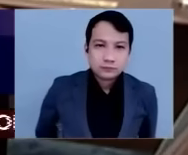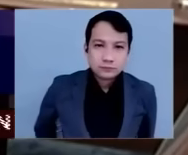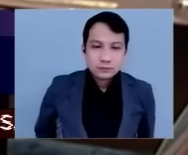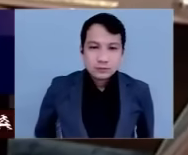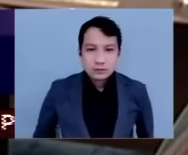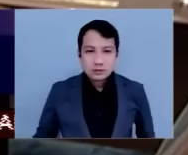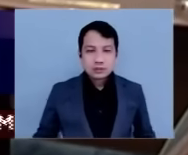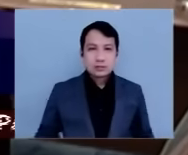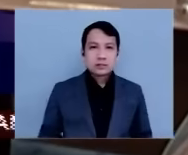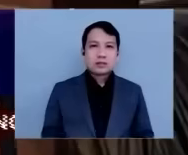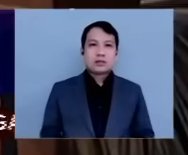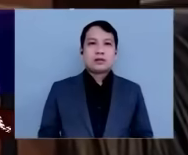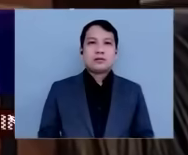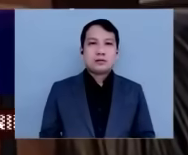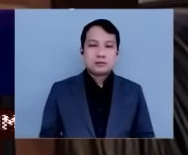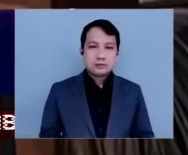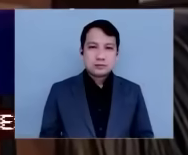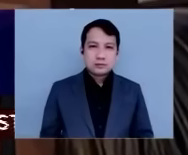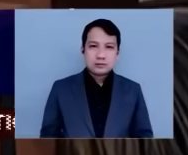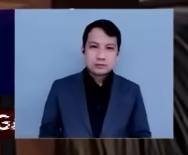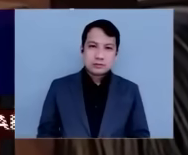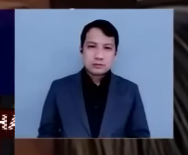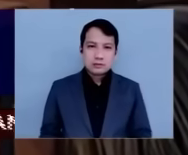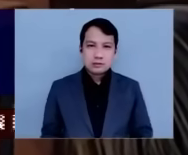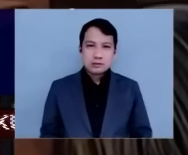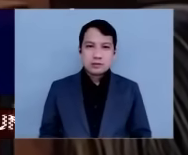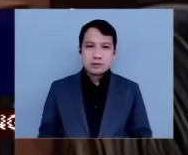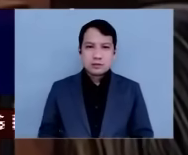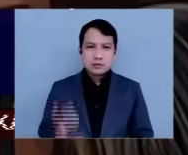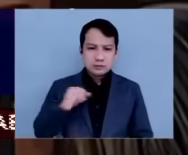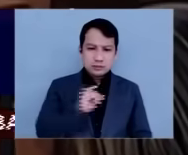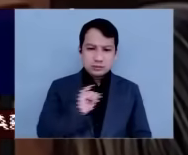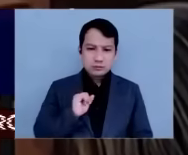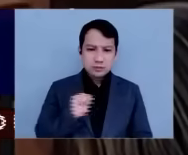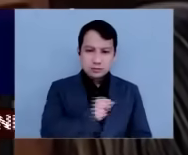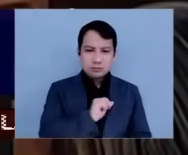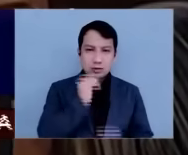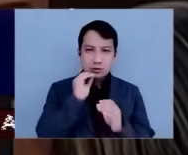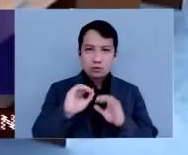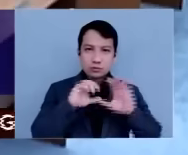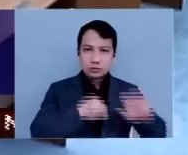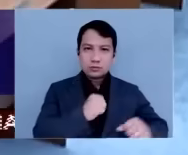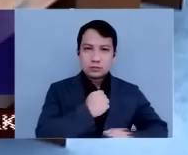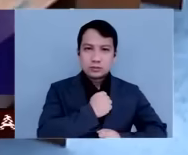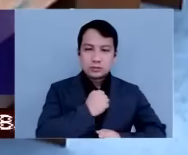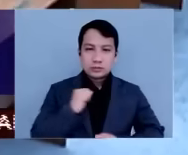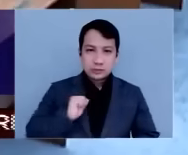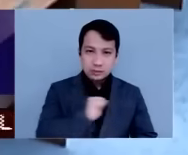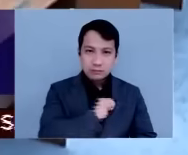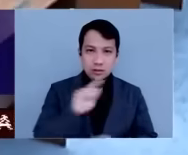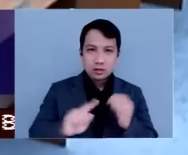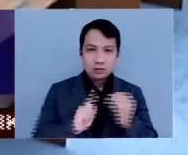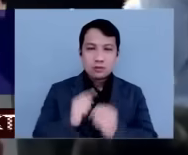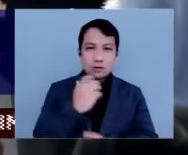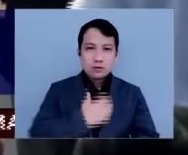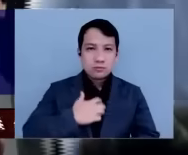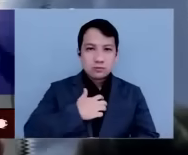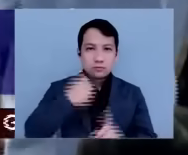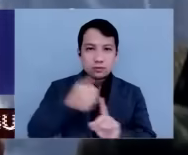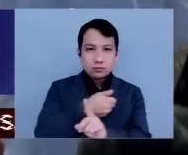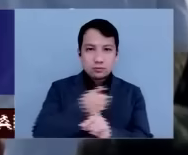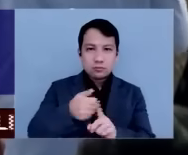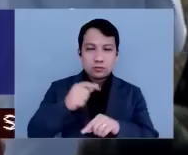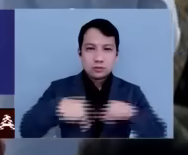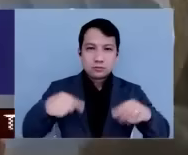Senado dahil naman sa hindi niya pagdalo sa mga pagdinig kaugnay ng mga reklamo ng umano'y pang-aabuso sa ilang miyembro